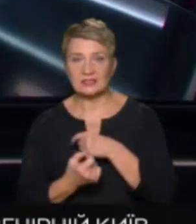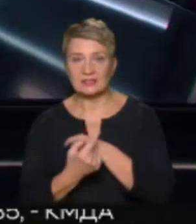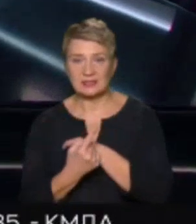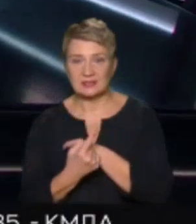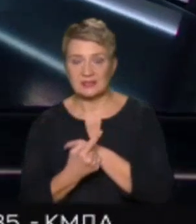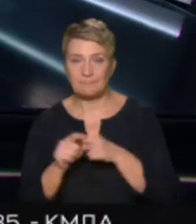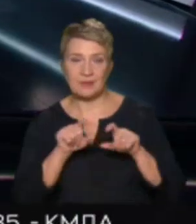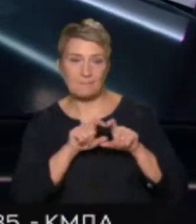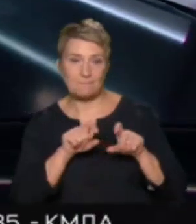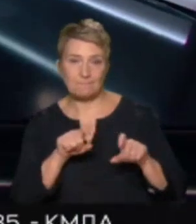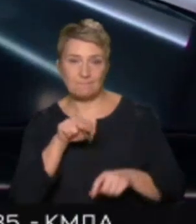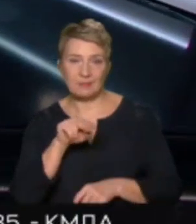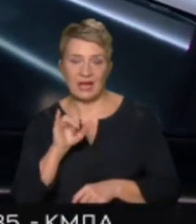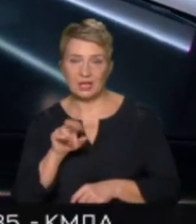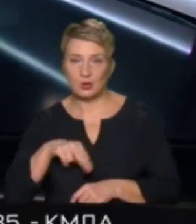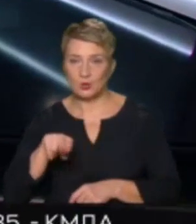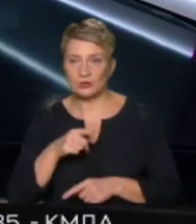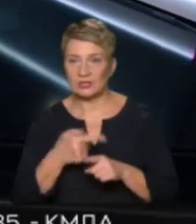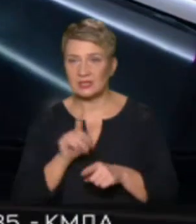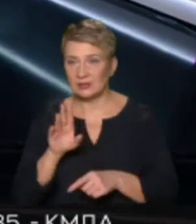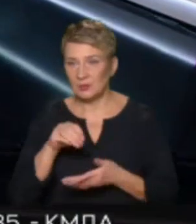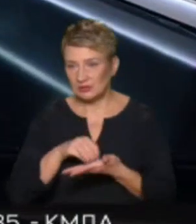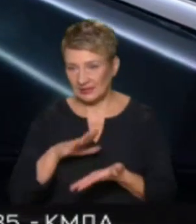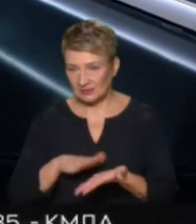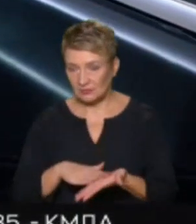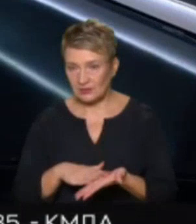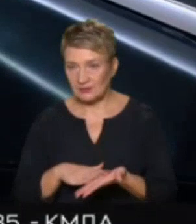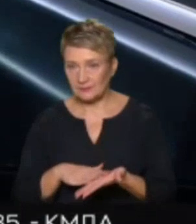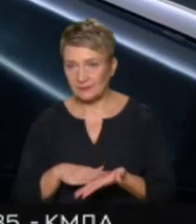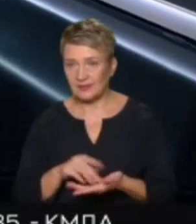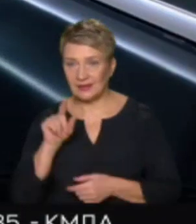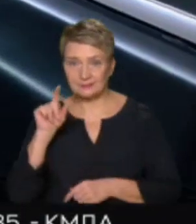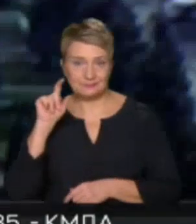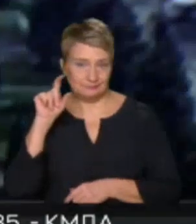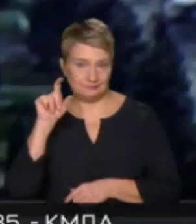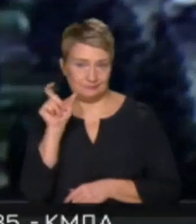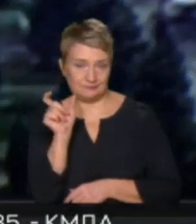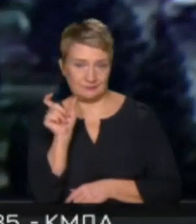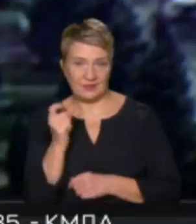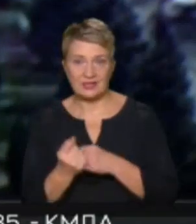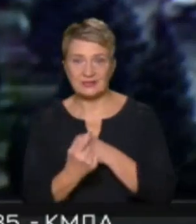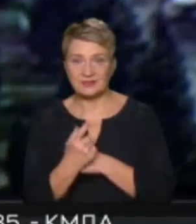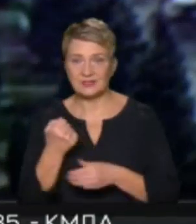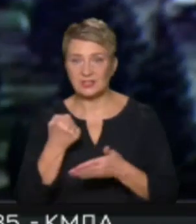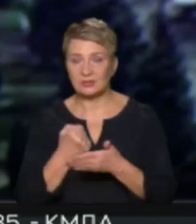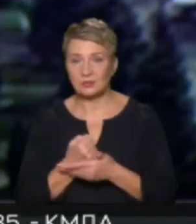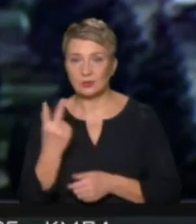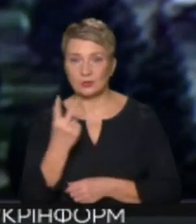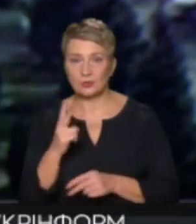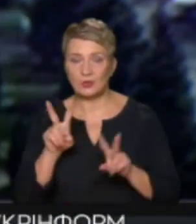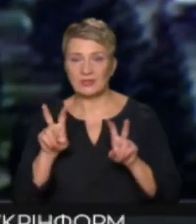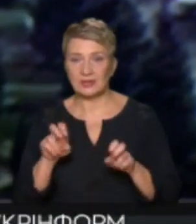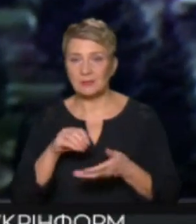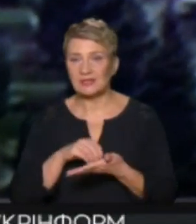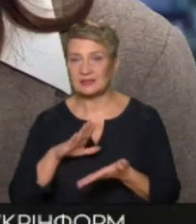Це за цим QR-кодом можна реєструватись? Це QR-код, напевно, у вас з'явився до нашої другої теми на реєстрацію